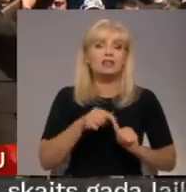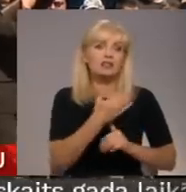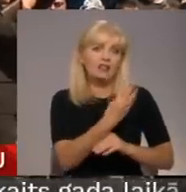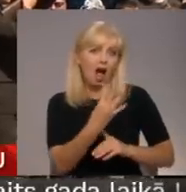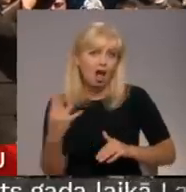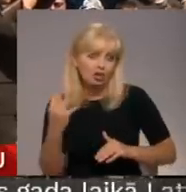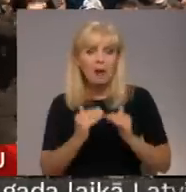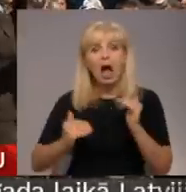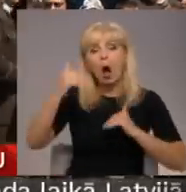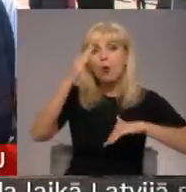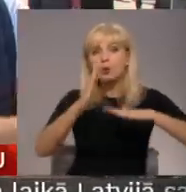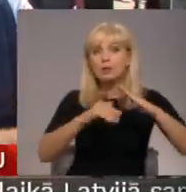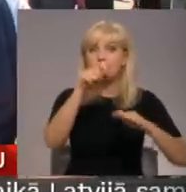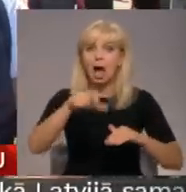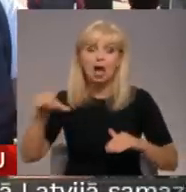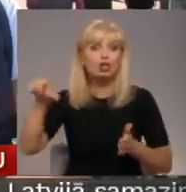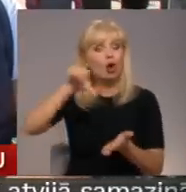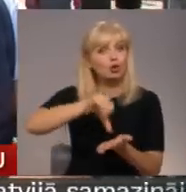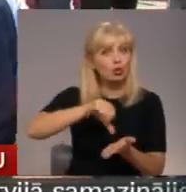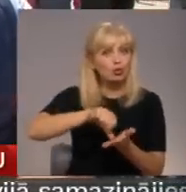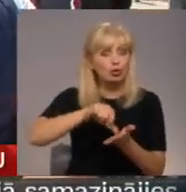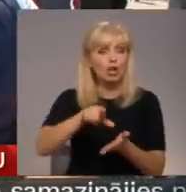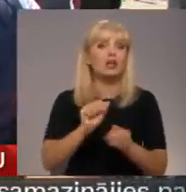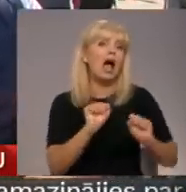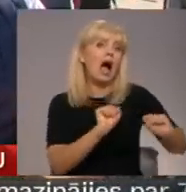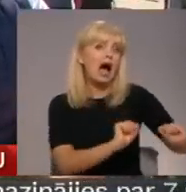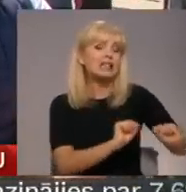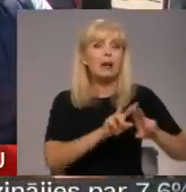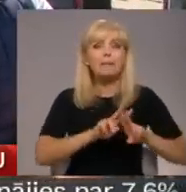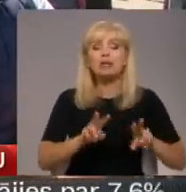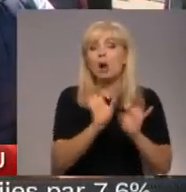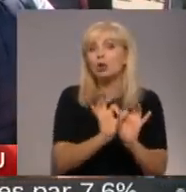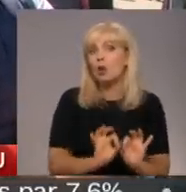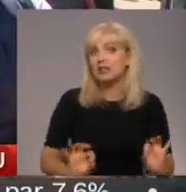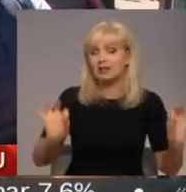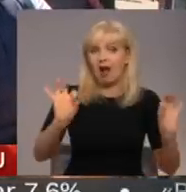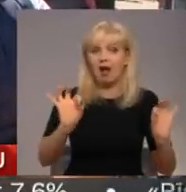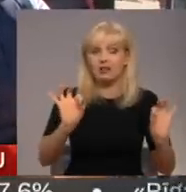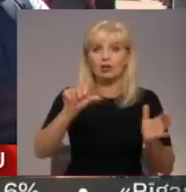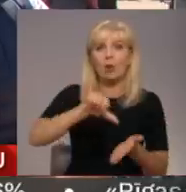augstāko amatpersonu uzrunas. Likās aizsardzības ministra uzruna ļoti skaista.